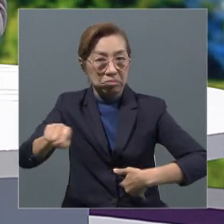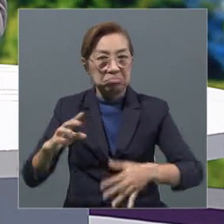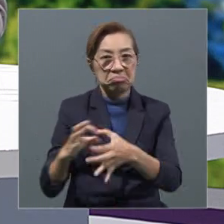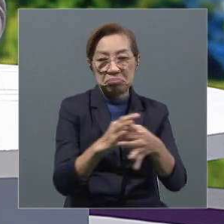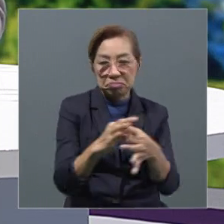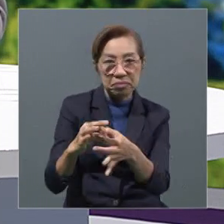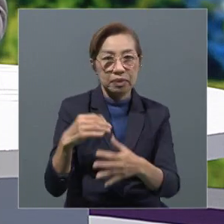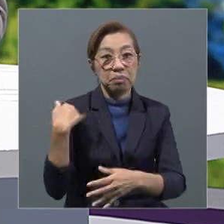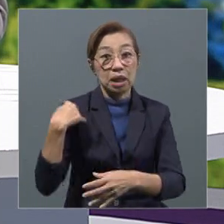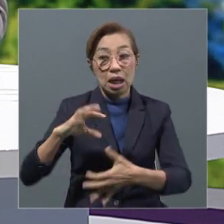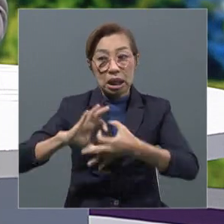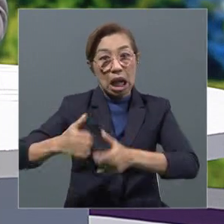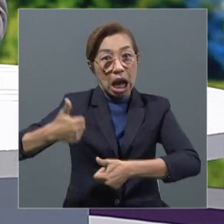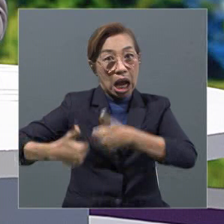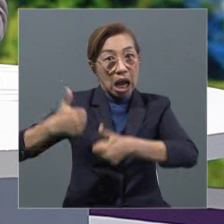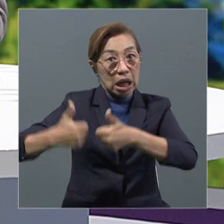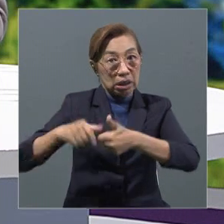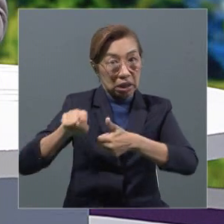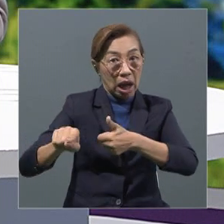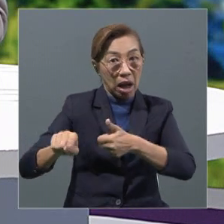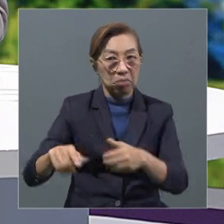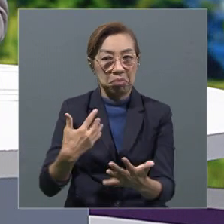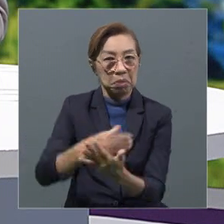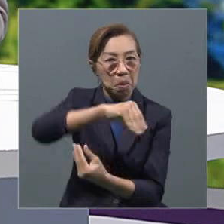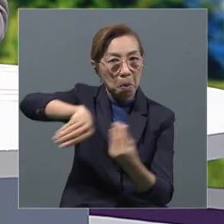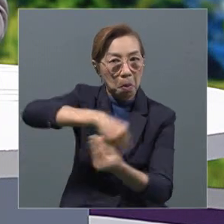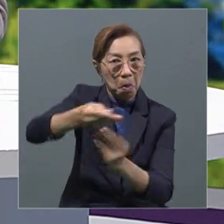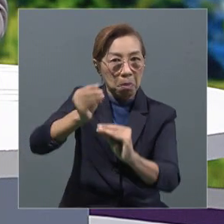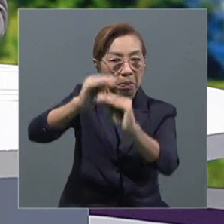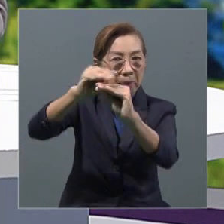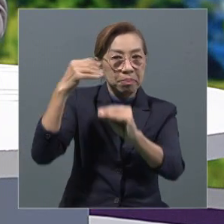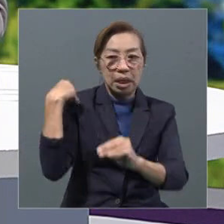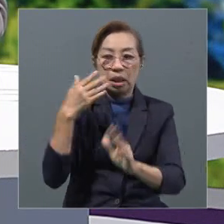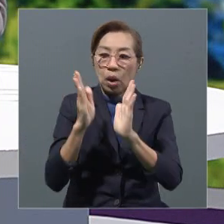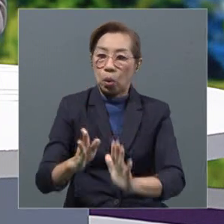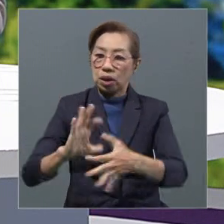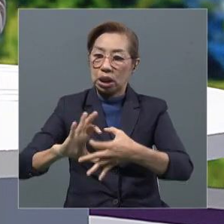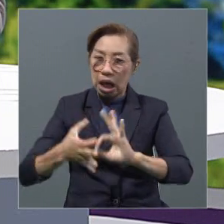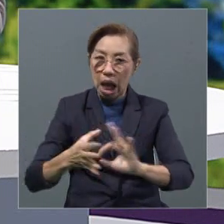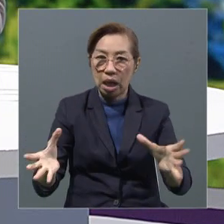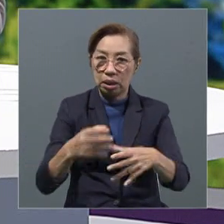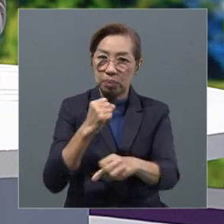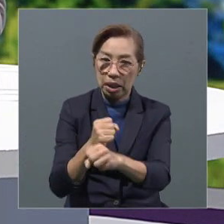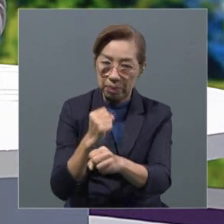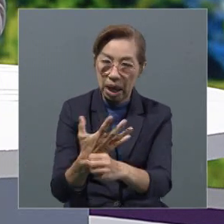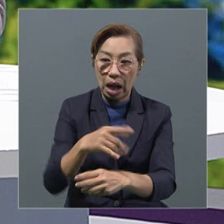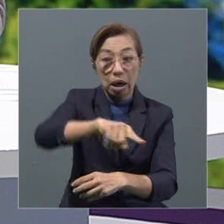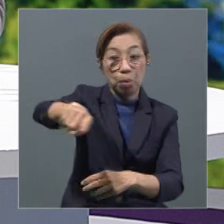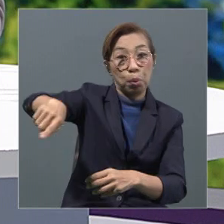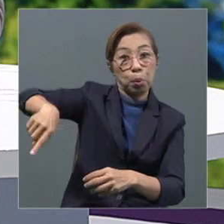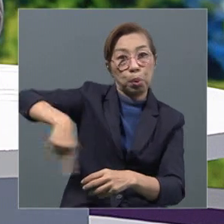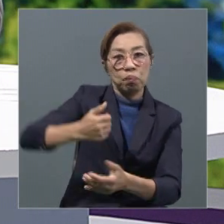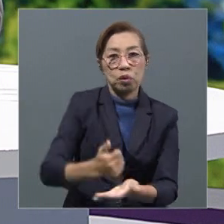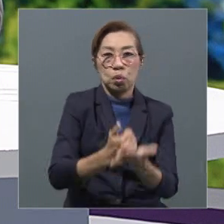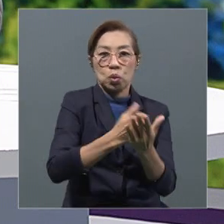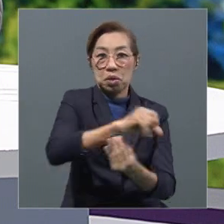ครับแข่งกีฬาตัวเลขเม็ดเงินทางเศรษฐก ค ิ ่ จ ะ เพราะตัวนักกีฬาทีมงานผู้ติดตามเนี่ยนะครับมันสามารถส่งผลให้การเจ